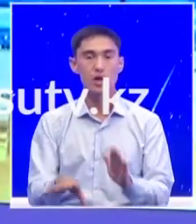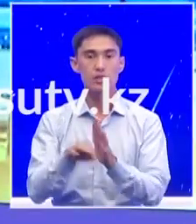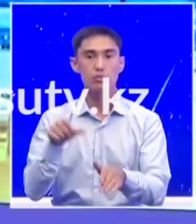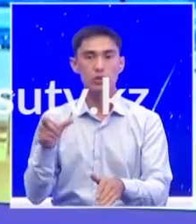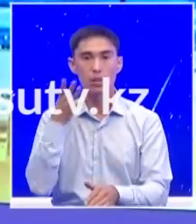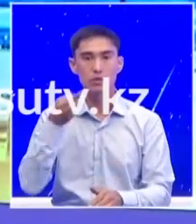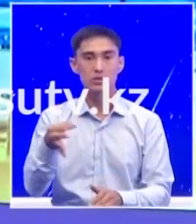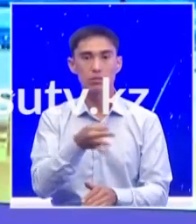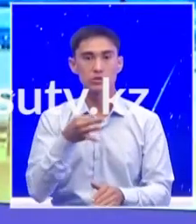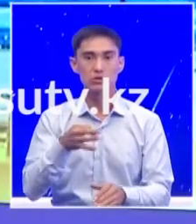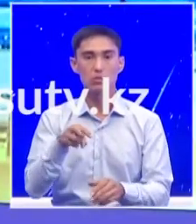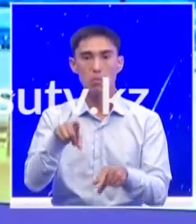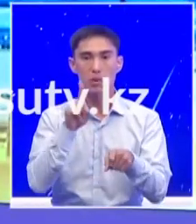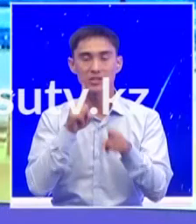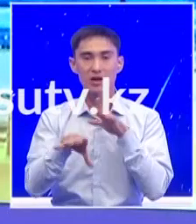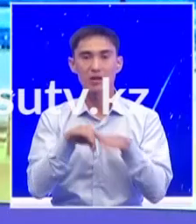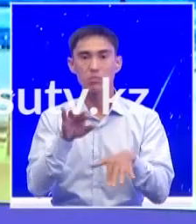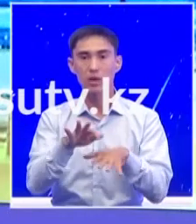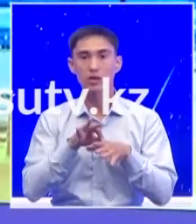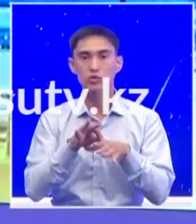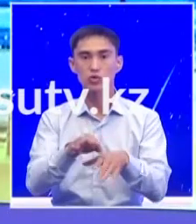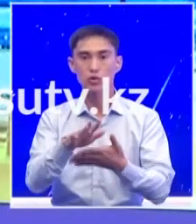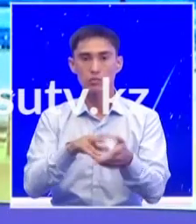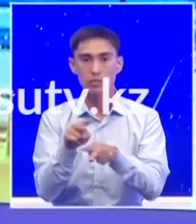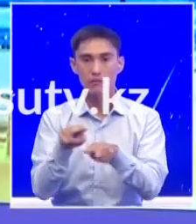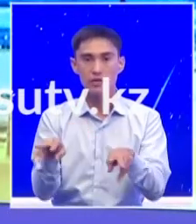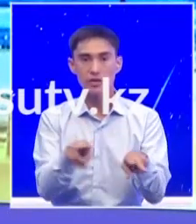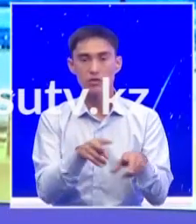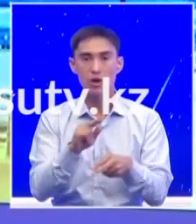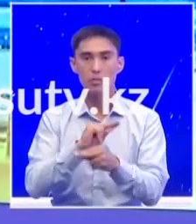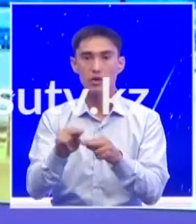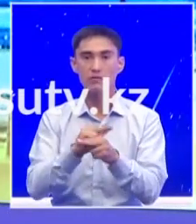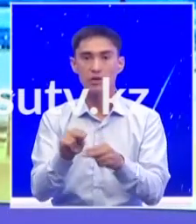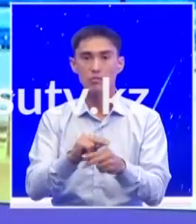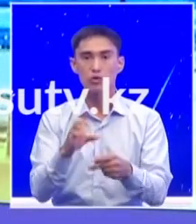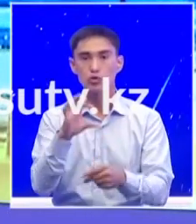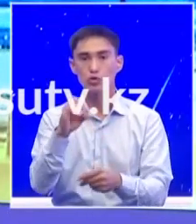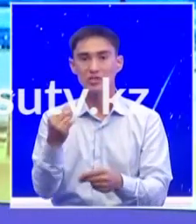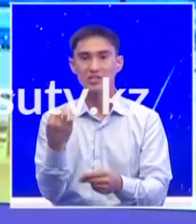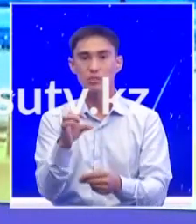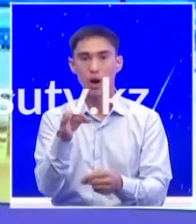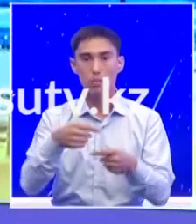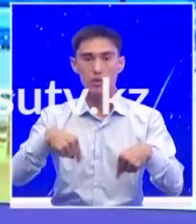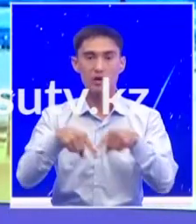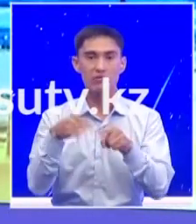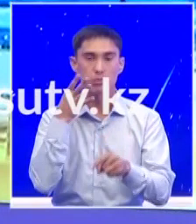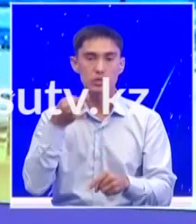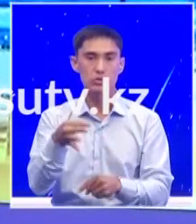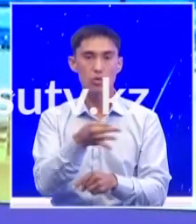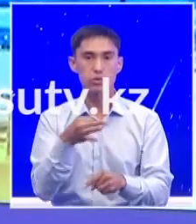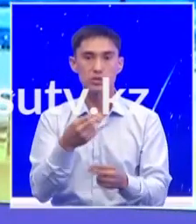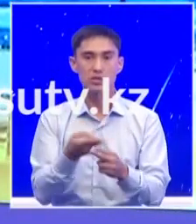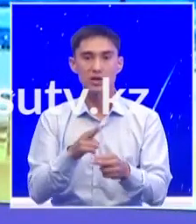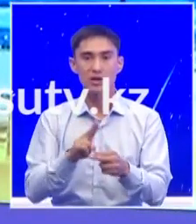Депутаты Алматинского областного маслихата продолжают мониторинг по проведению капитального ремонта социально значимых объектов Алматинской